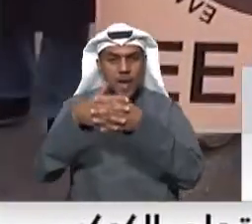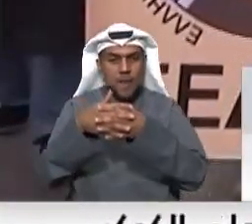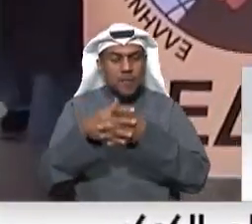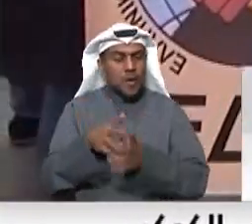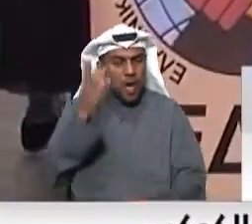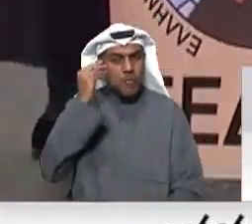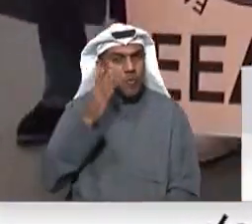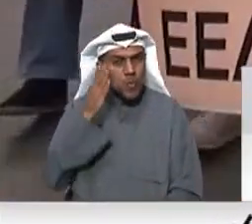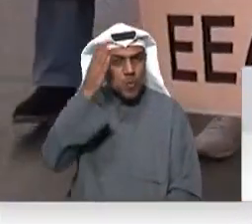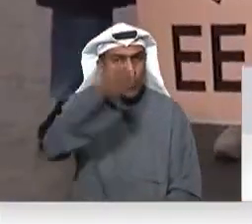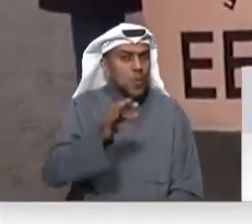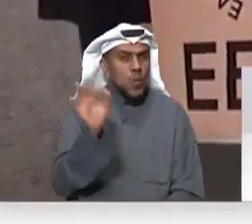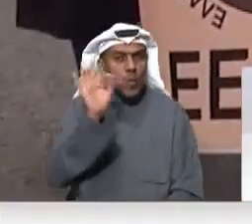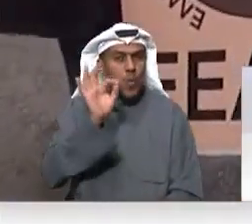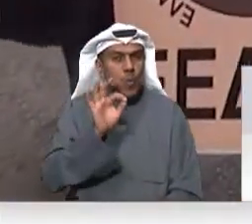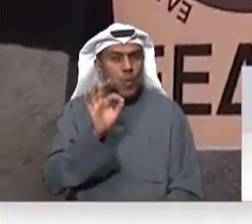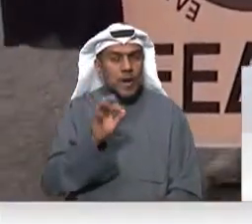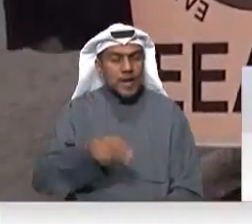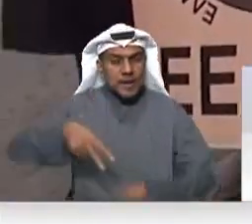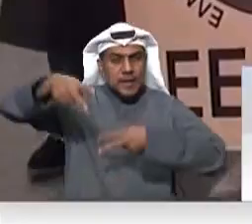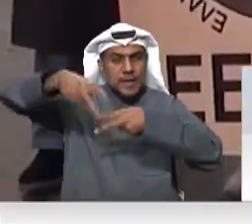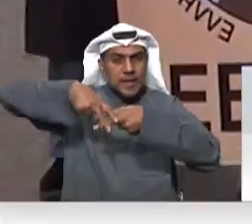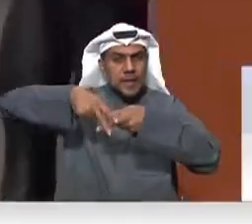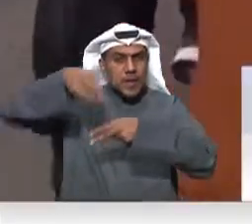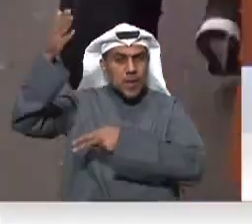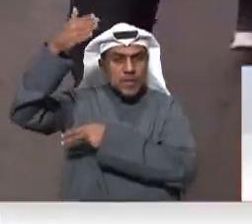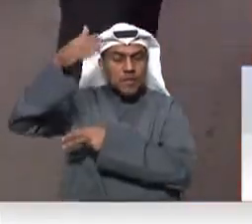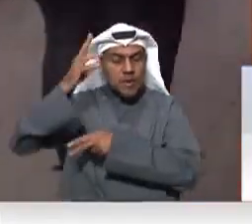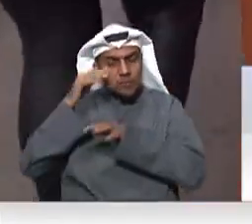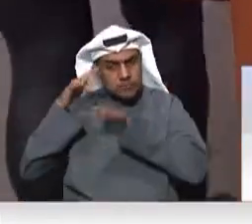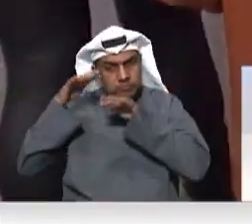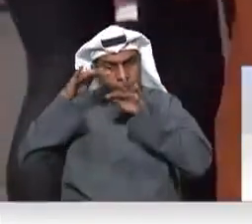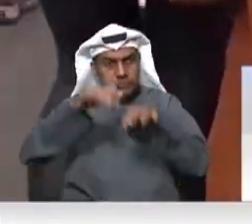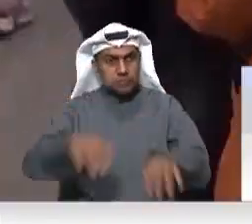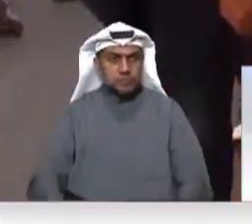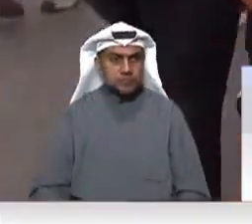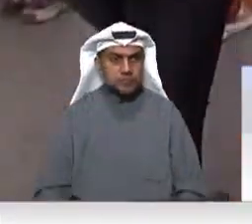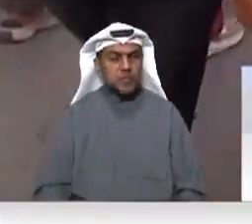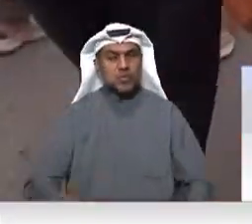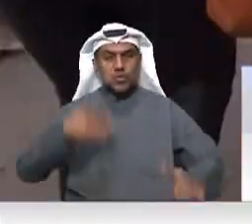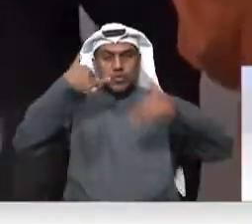الاحتلال الإسرائيلي بعد أن جابت شوارع المدينة.